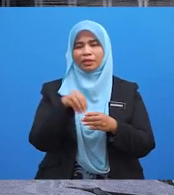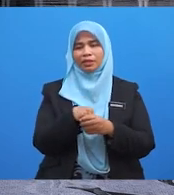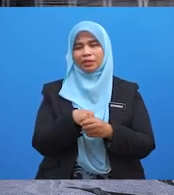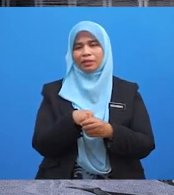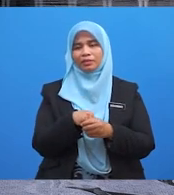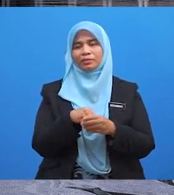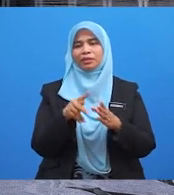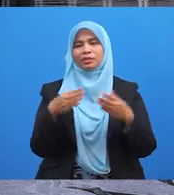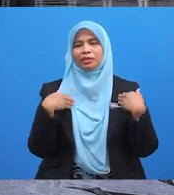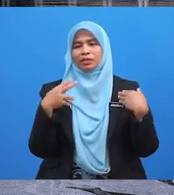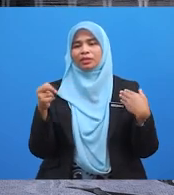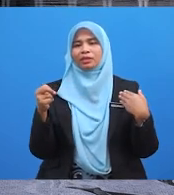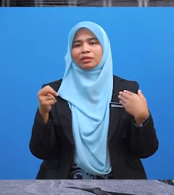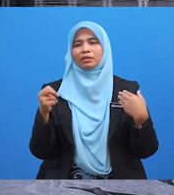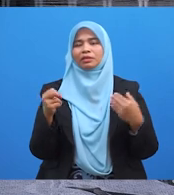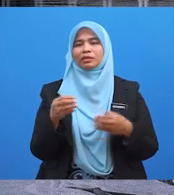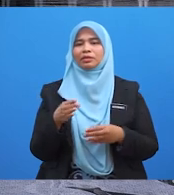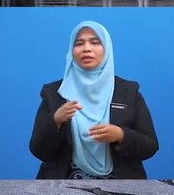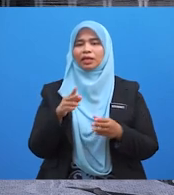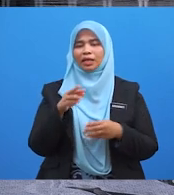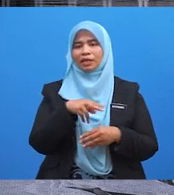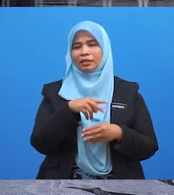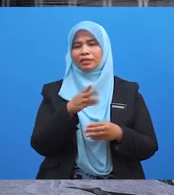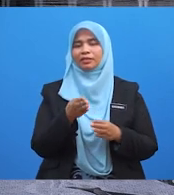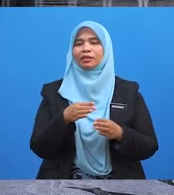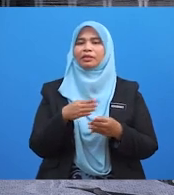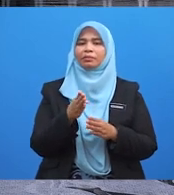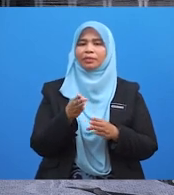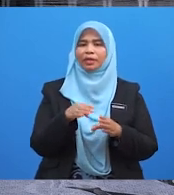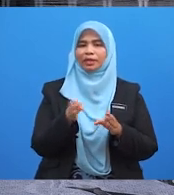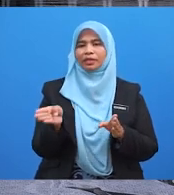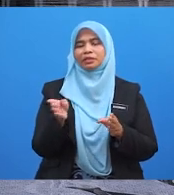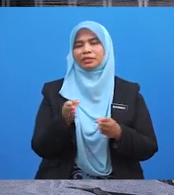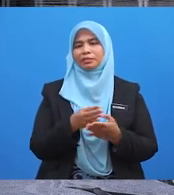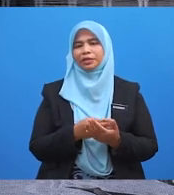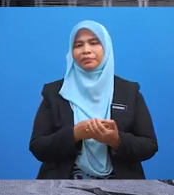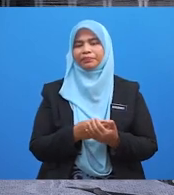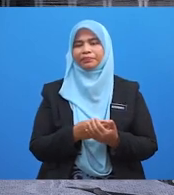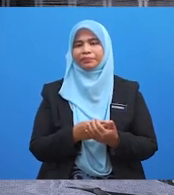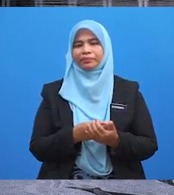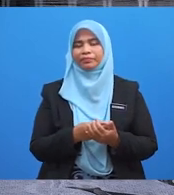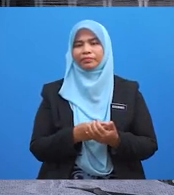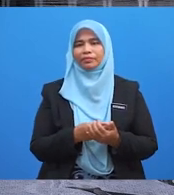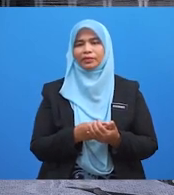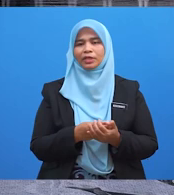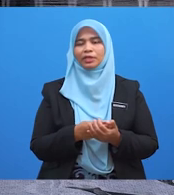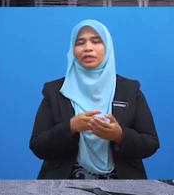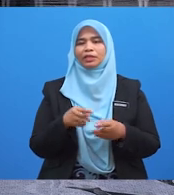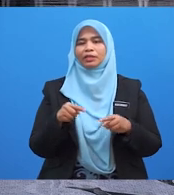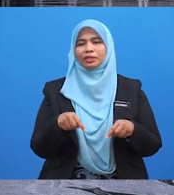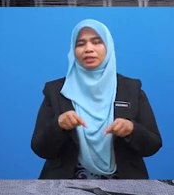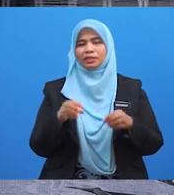keadaan pundaknya miring sebelah. Hadis riwayat Abu Dawud dan Tirmizi. Di